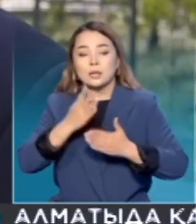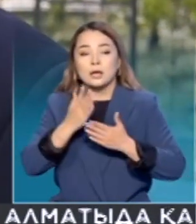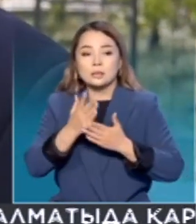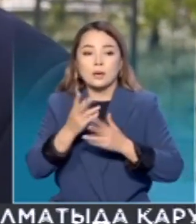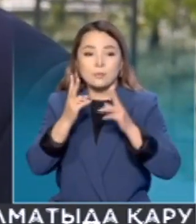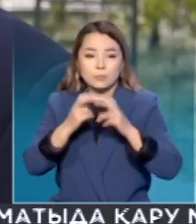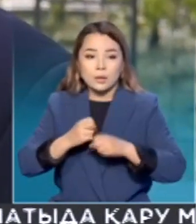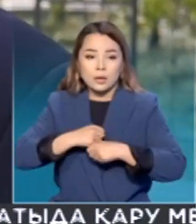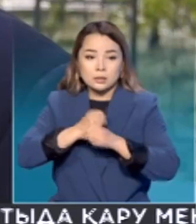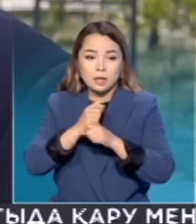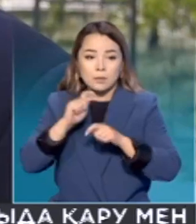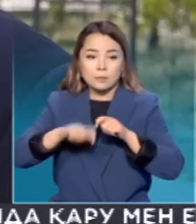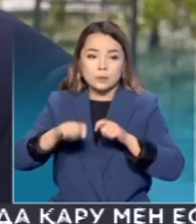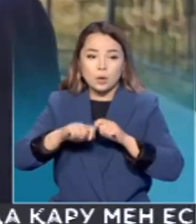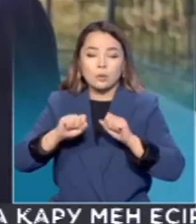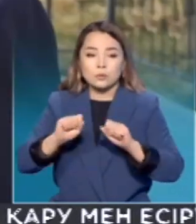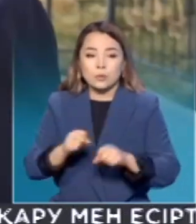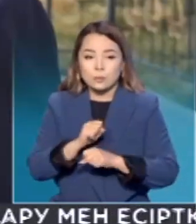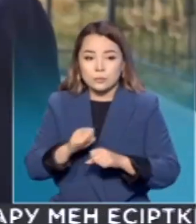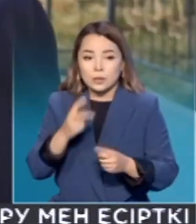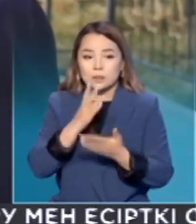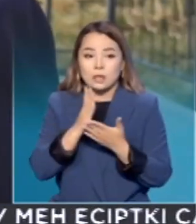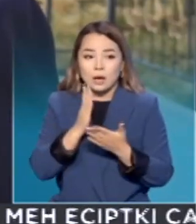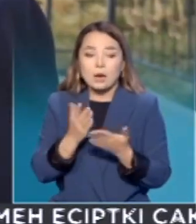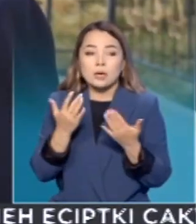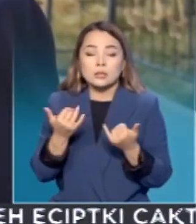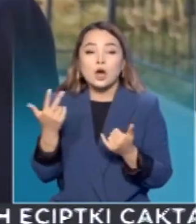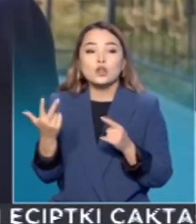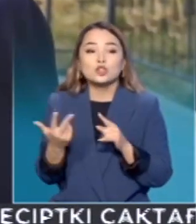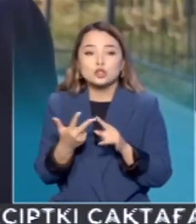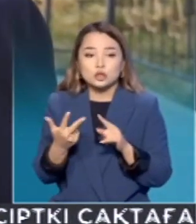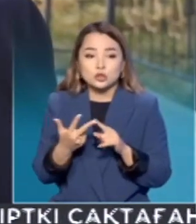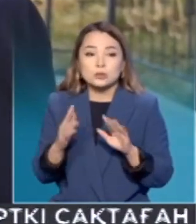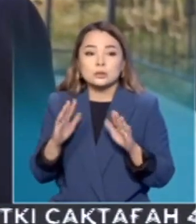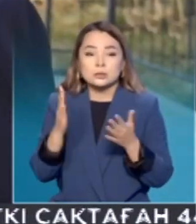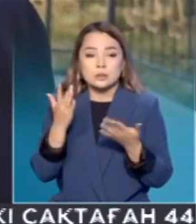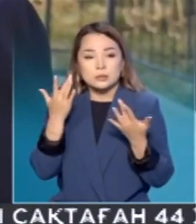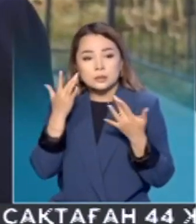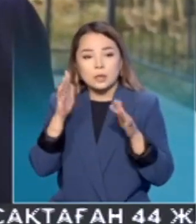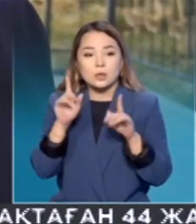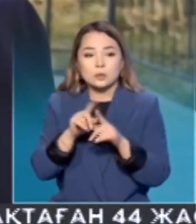гистологиялық банаға сынама алу мүмкіндік болмады. Биылғы не осы үшінші не жайт, осы бізде тіркеліп отыр.